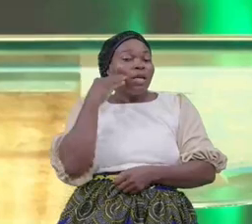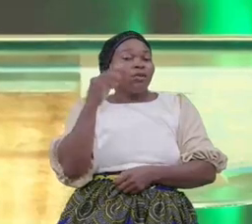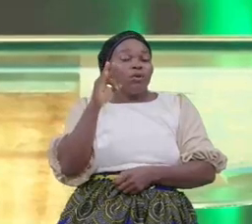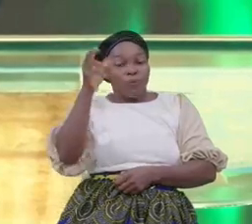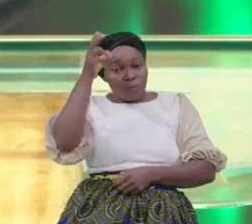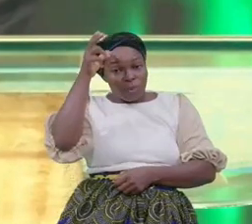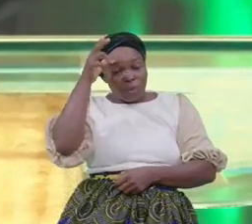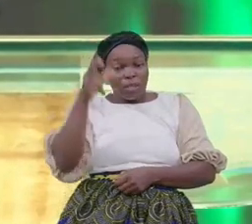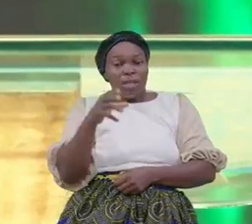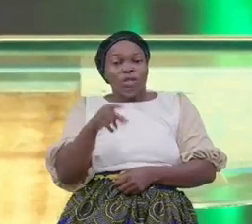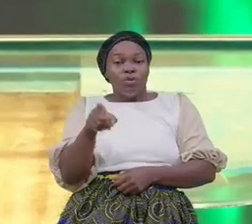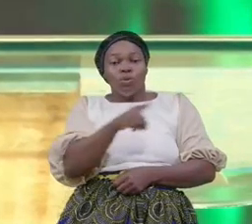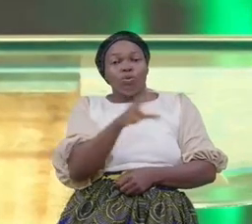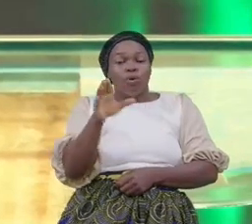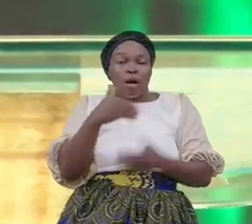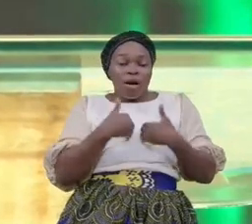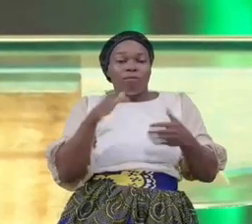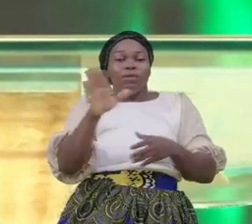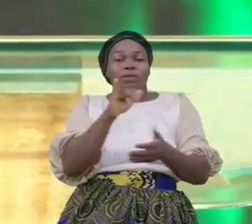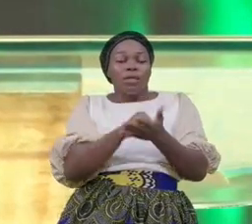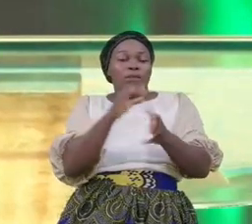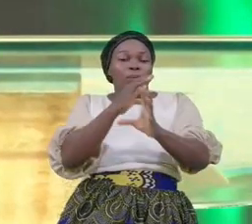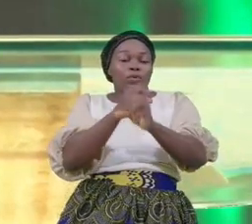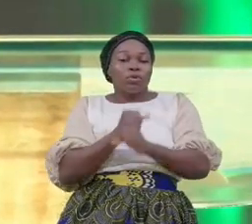de Satan, le diable, votre possession, votre